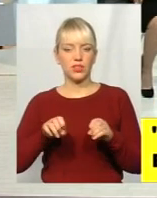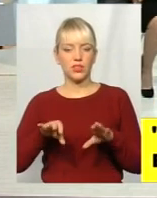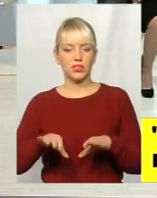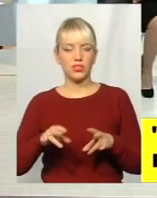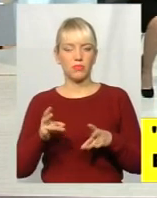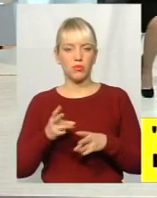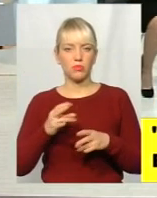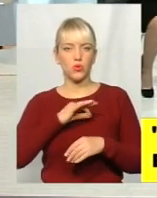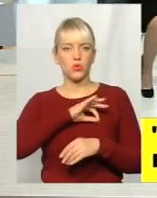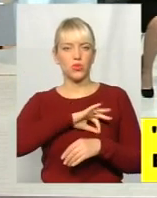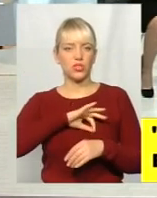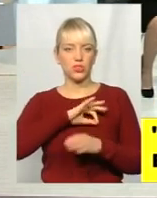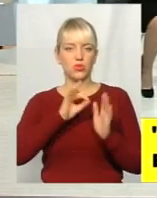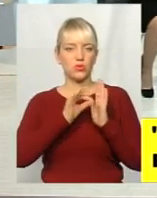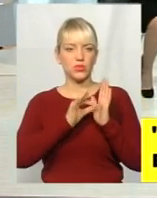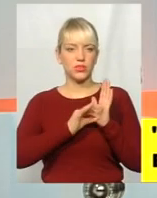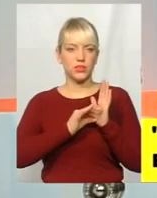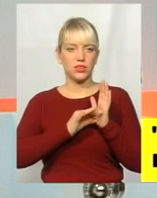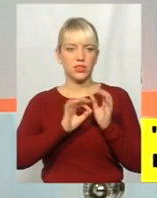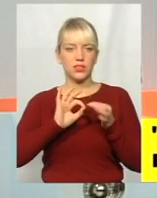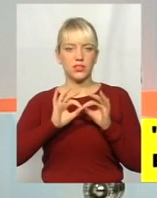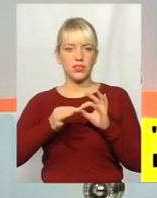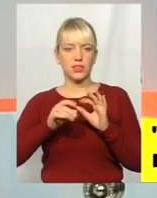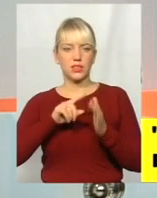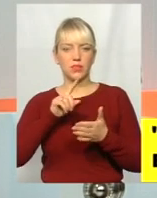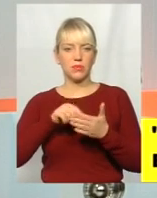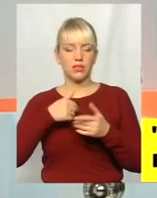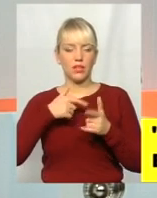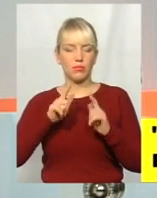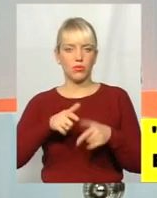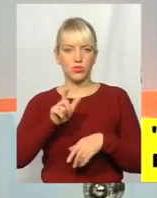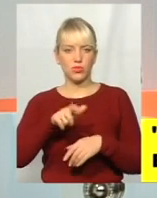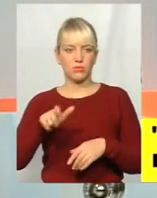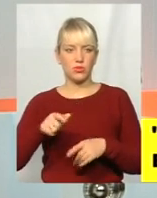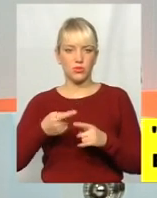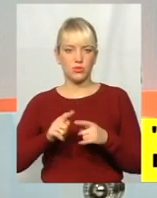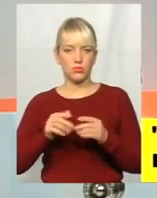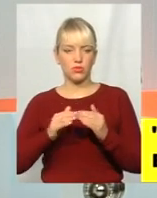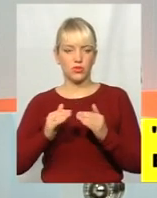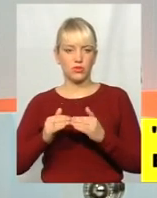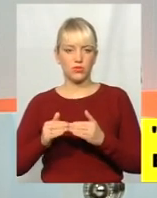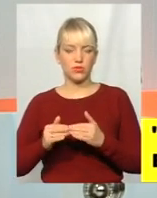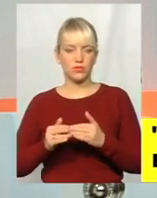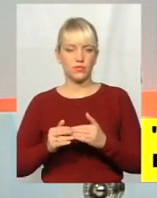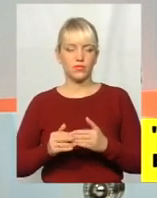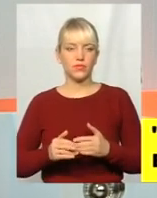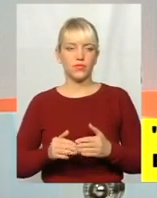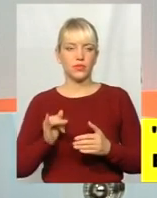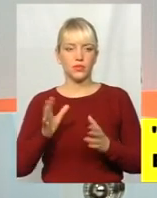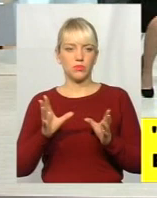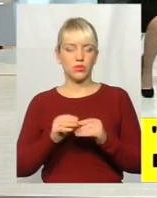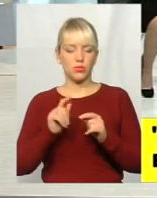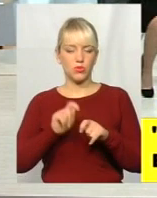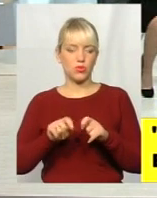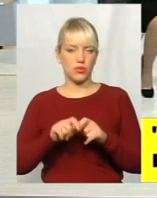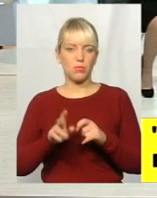якоїсь юридичної оцінки. Розумієте, дуже складне питання. Я погоджуюсь з мешканцями. Добре, то ми вже будемо контролювати його разом. Будемо разом.